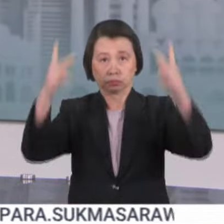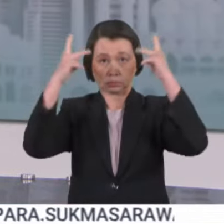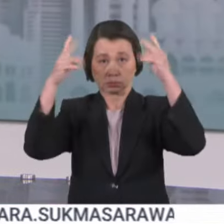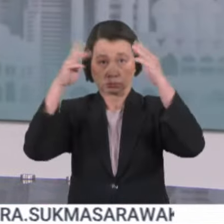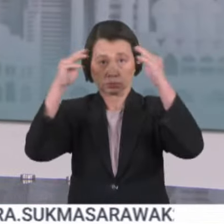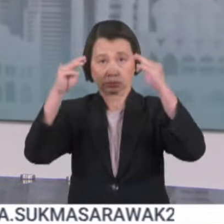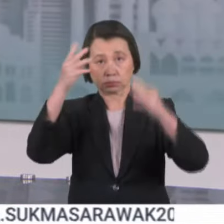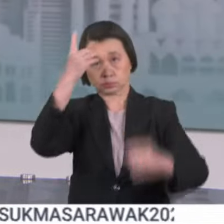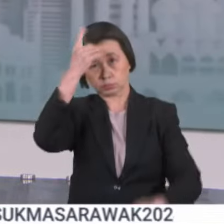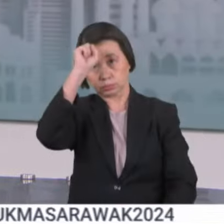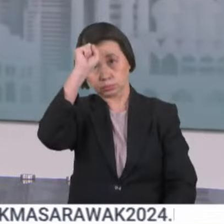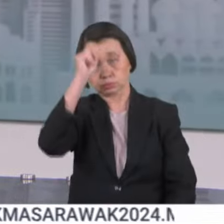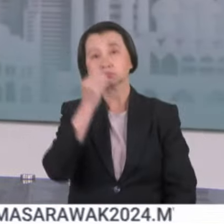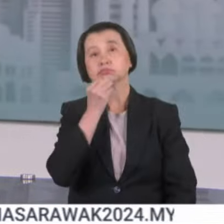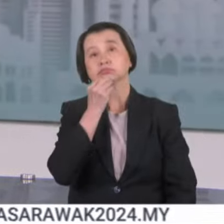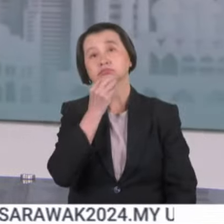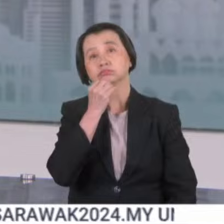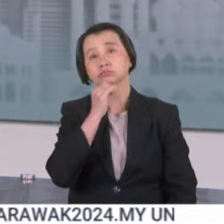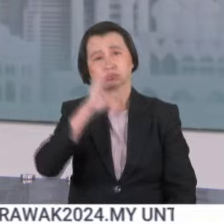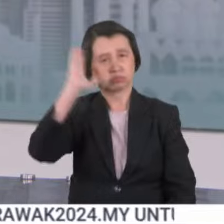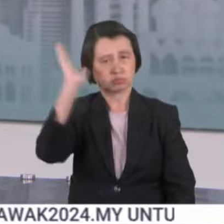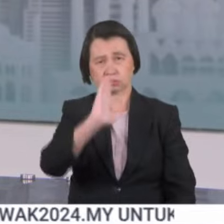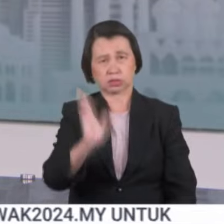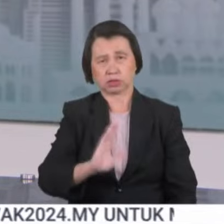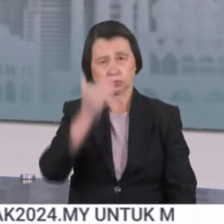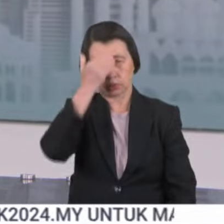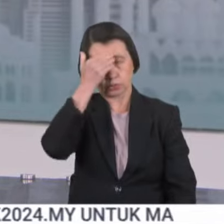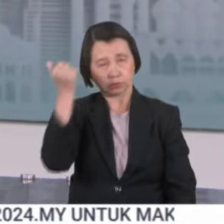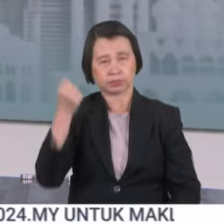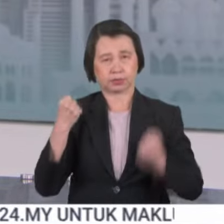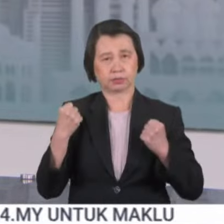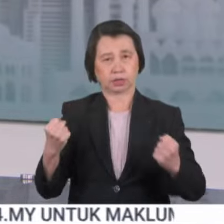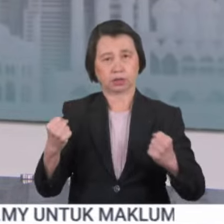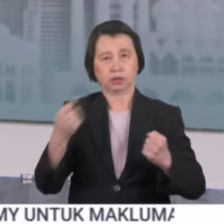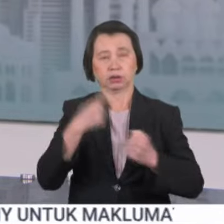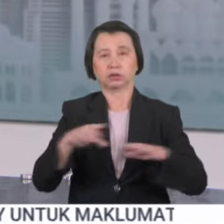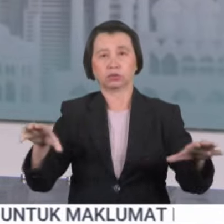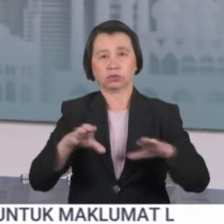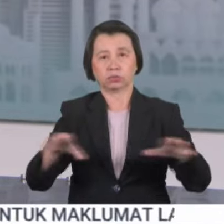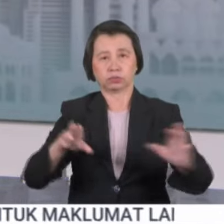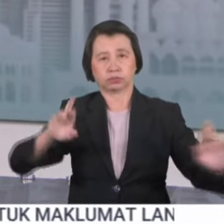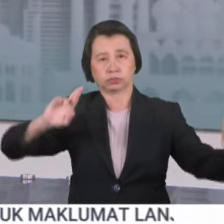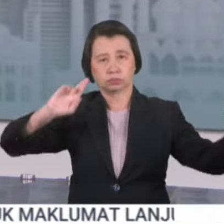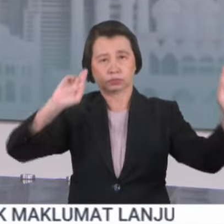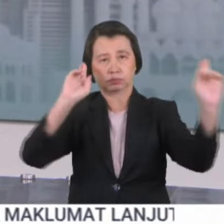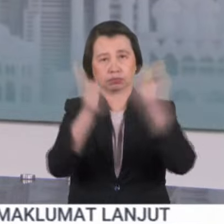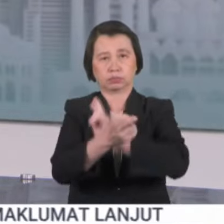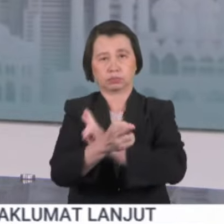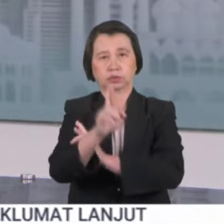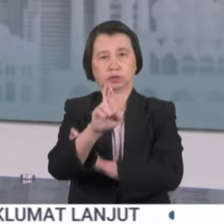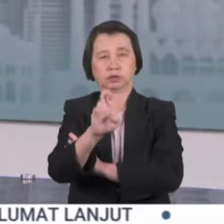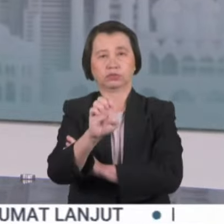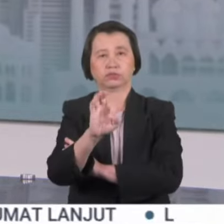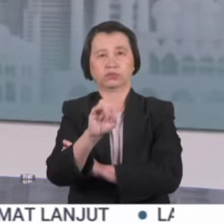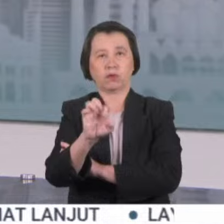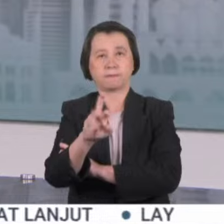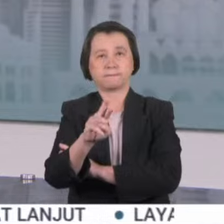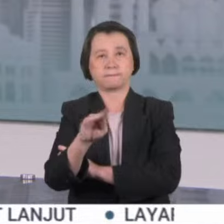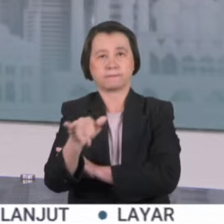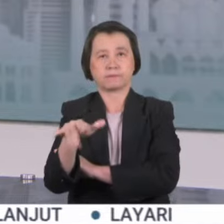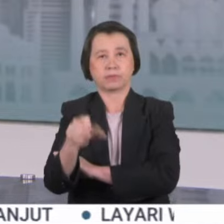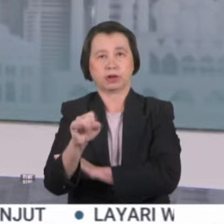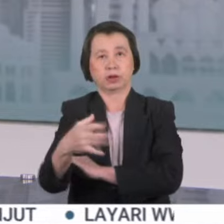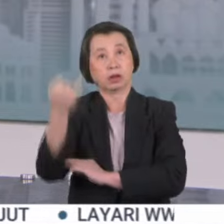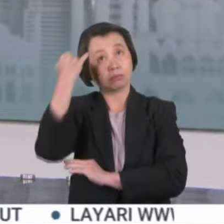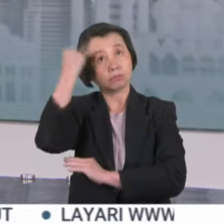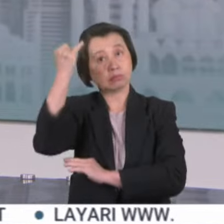Perdana Menteri Datuk Seri Anwar Ibrahim tidak pernah lupa tekadnya untuk laksana islah atau reformasi yang